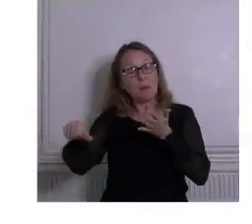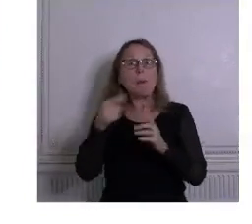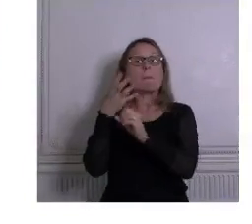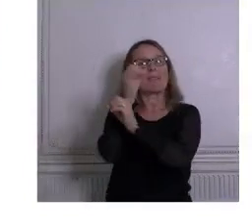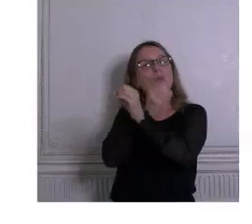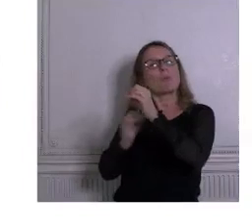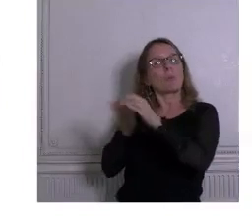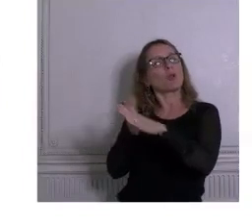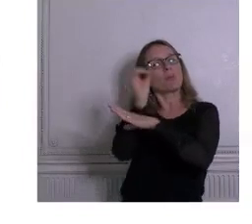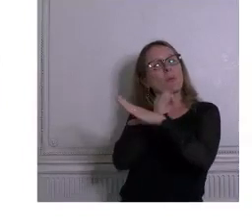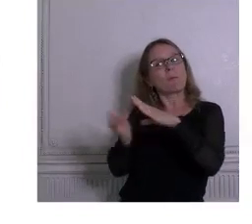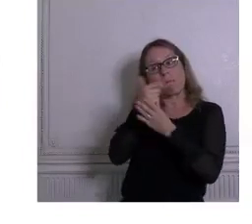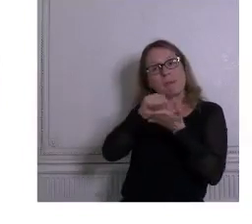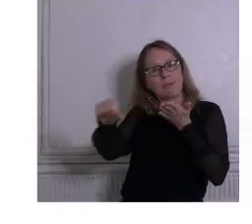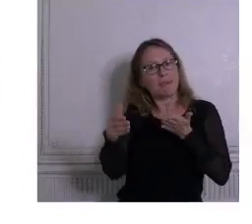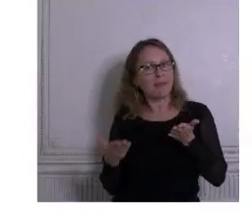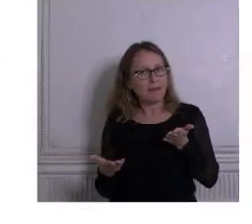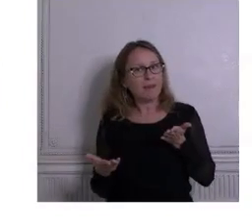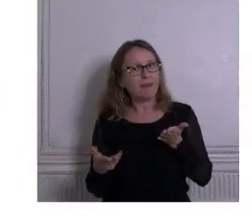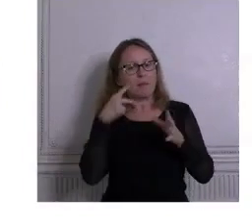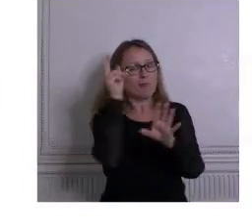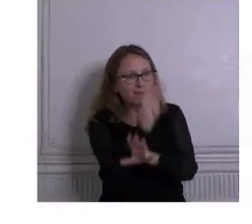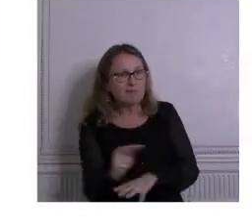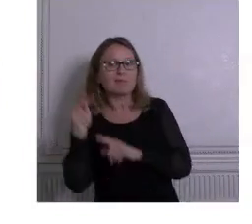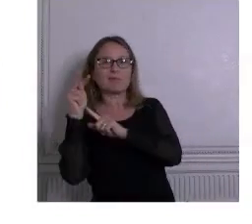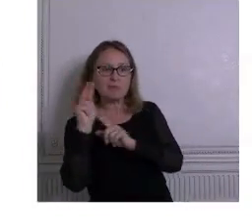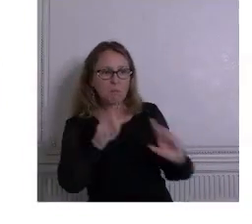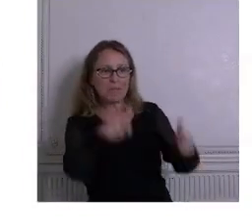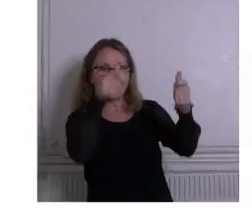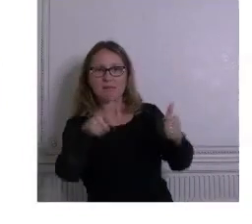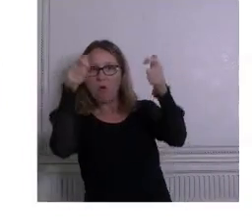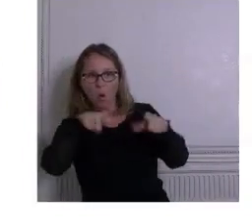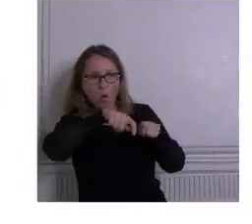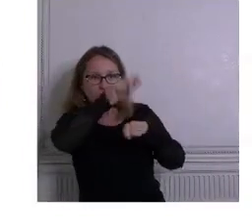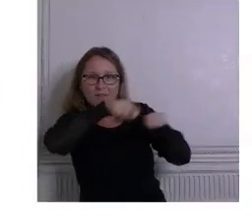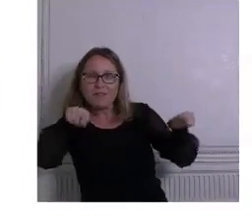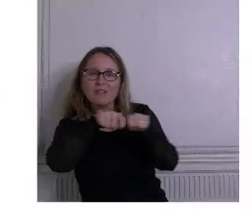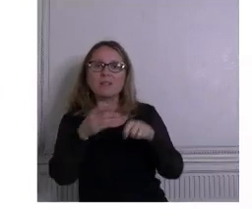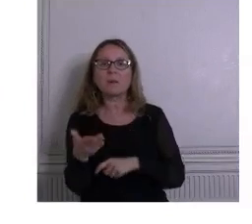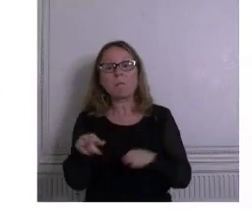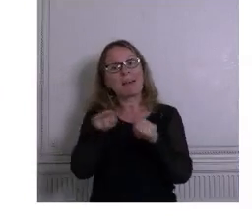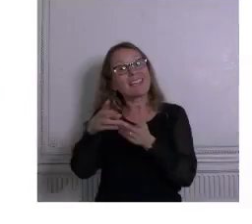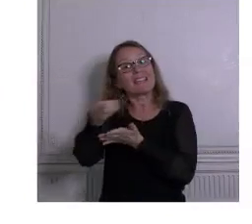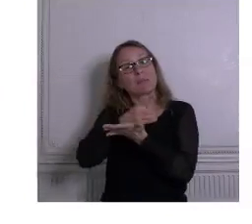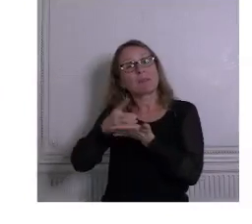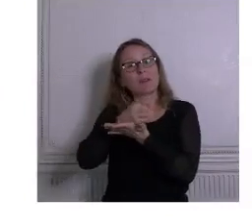Pour moi, c'est un pseudo. Vous parlez d'accélérer un schéma directeur énergétique. Excusez-moi, j'en ai pas vu le bout d'un.